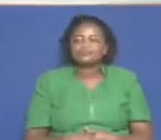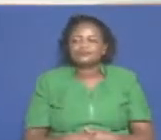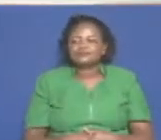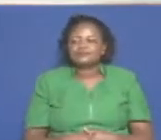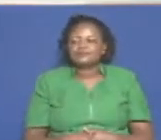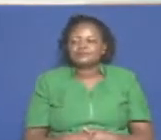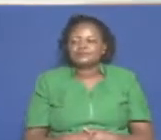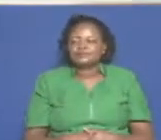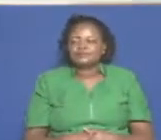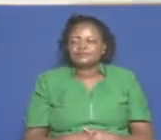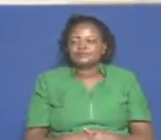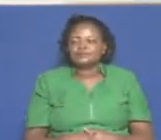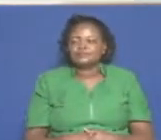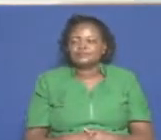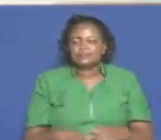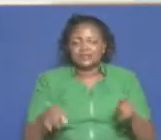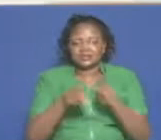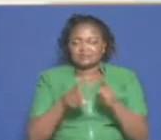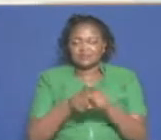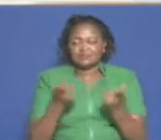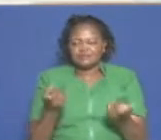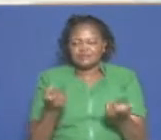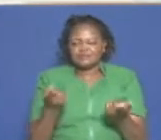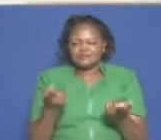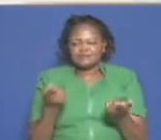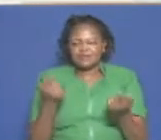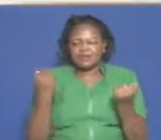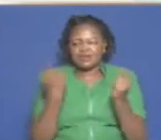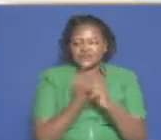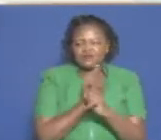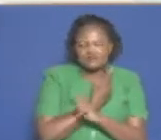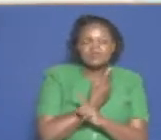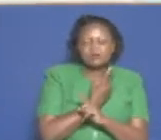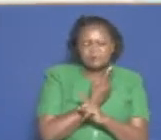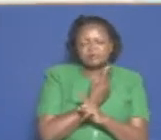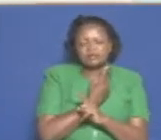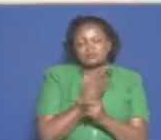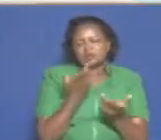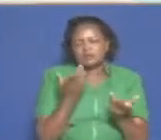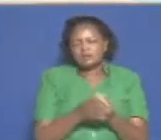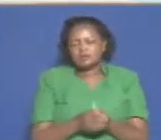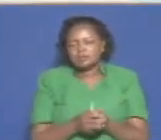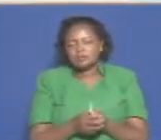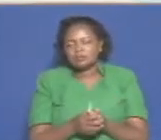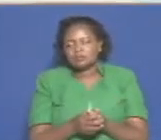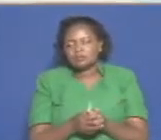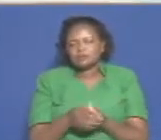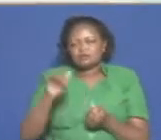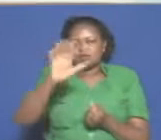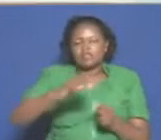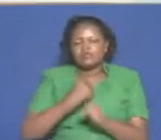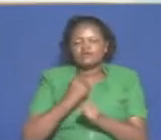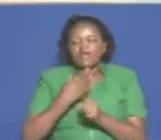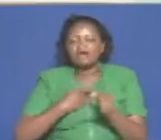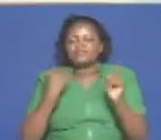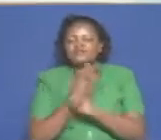kwa hizi ishara pia idara za kazi, katika kwa maofisi unapata pia kuna MP, kuna director, kuna